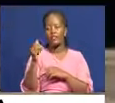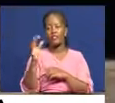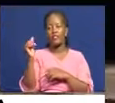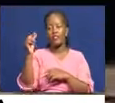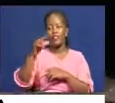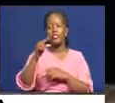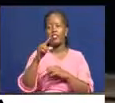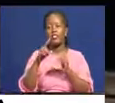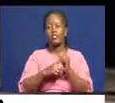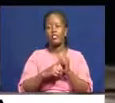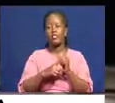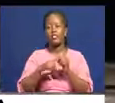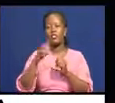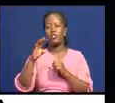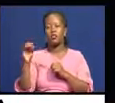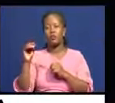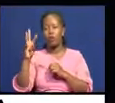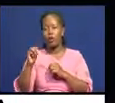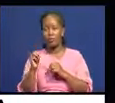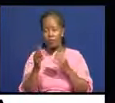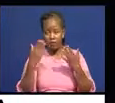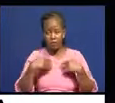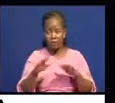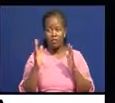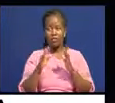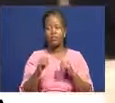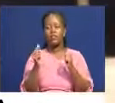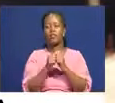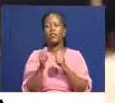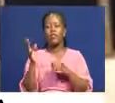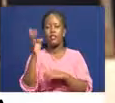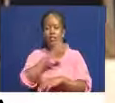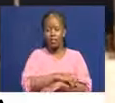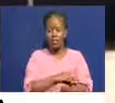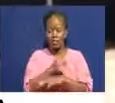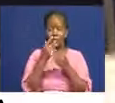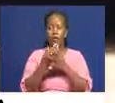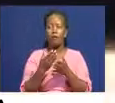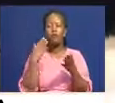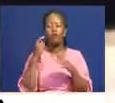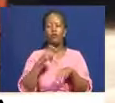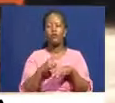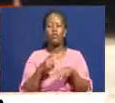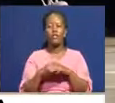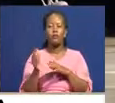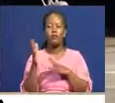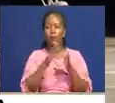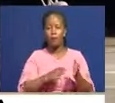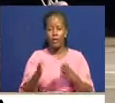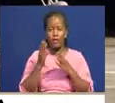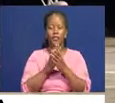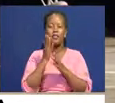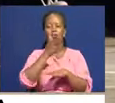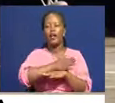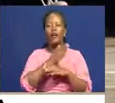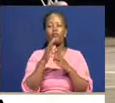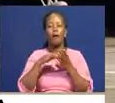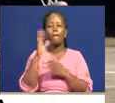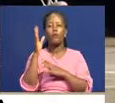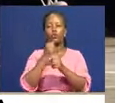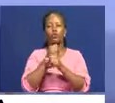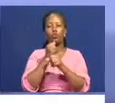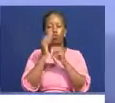AG-600M ilikamilisha majaribio yote kwa siku 10 na kumaliza shughuli kabla ya muda uliopangwa kutokana na juhudi kubwa za wafanyikazi